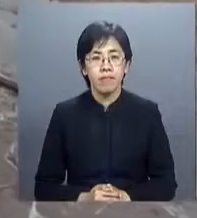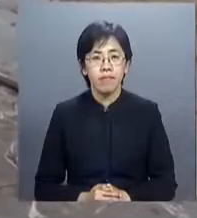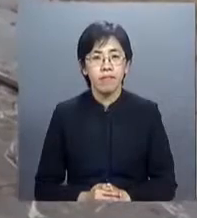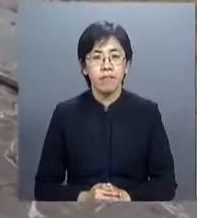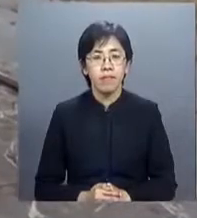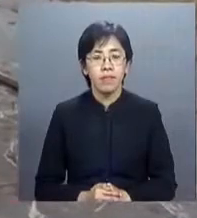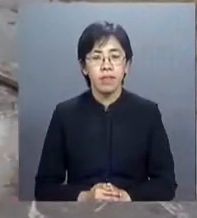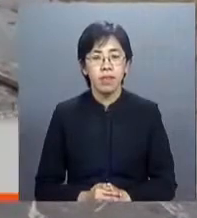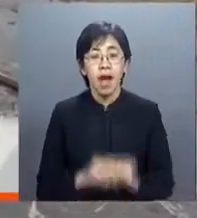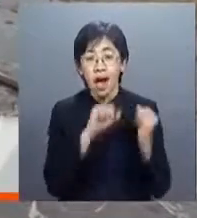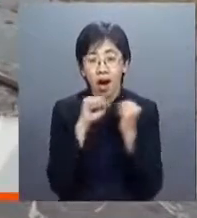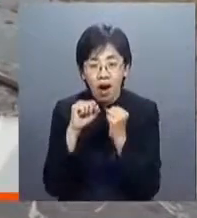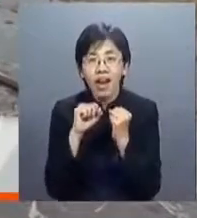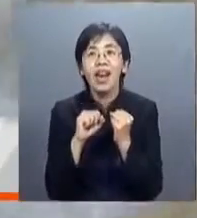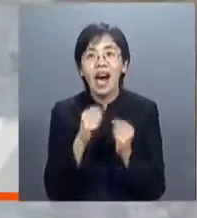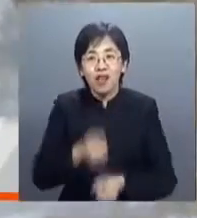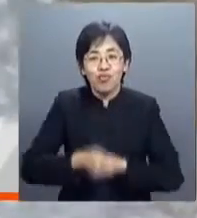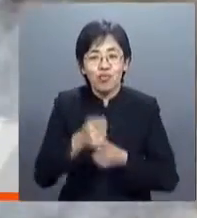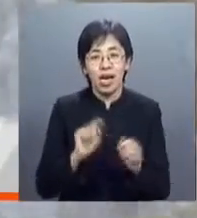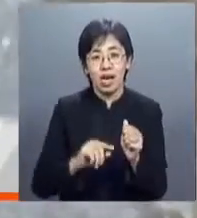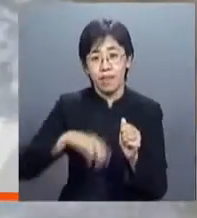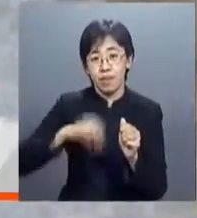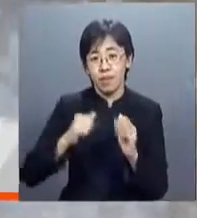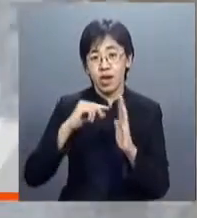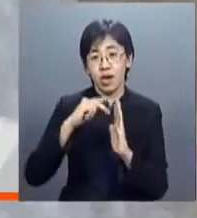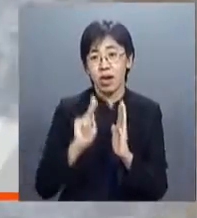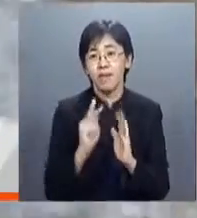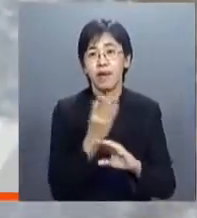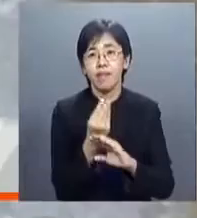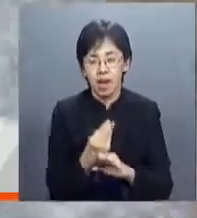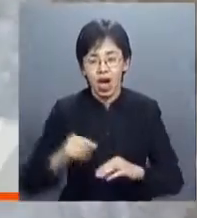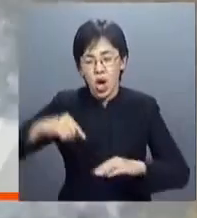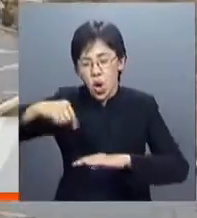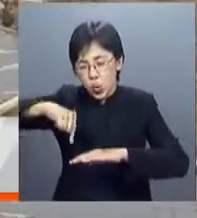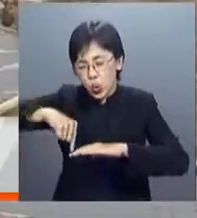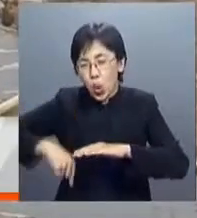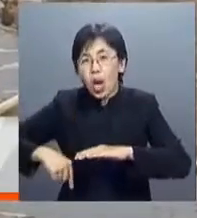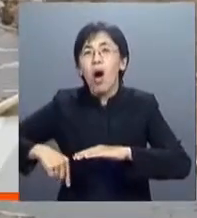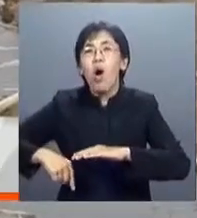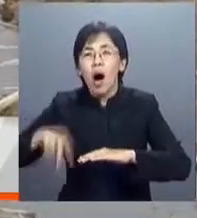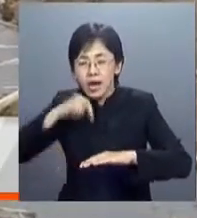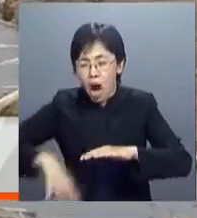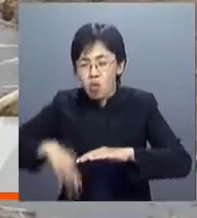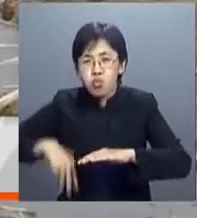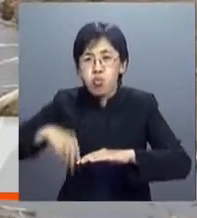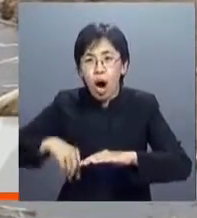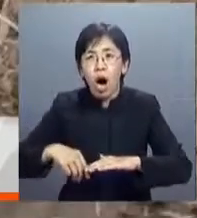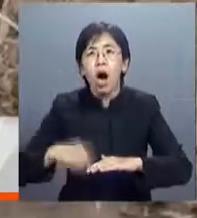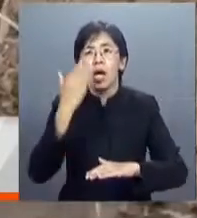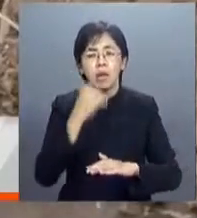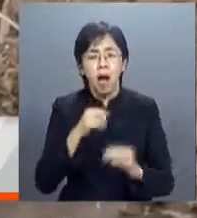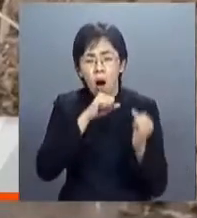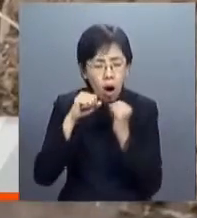ชาวไร่อ้อยในตำบลเทพนครอำเภอเมืองกำแพงเพชรต้องว่าจ้างขุดเจาะบ่อบาดานะครับหลังจากต้นอ้อยขาดน้ำจนใกล้จะเสีย